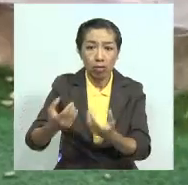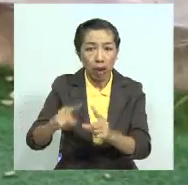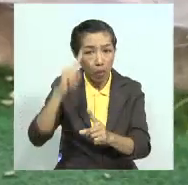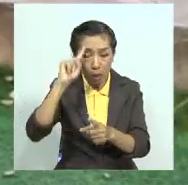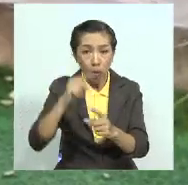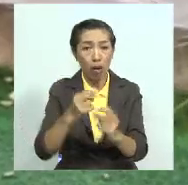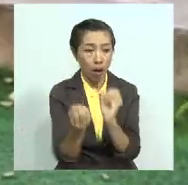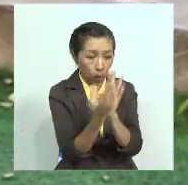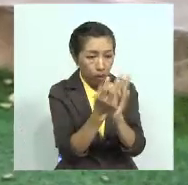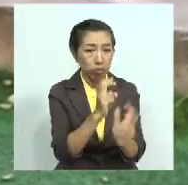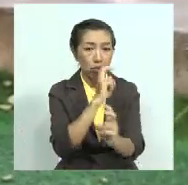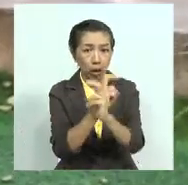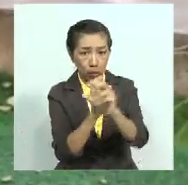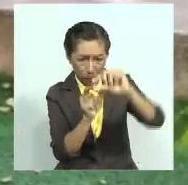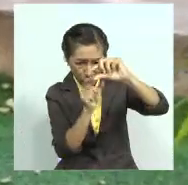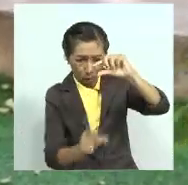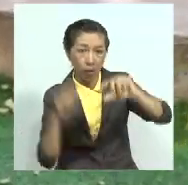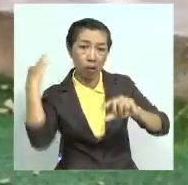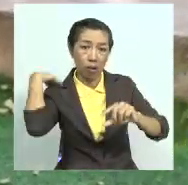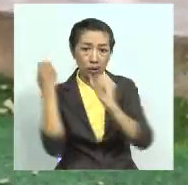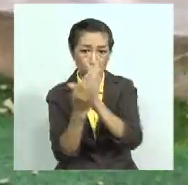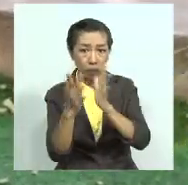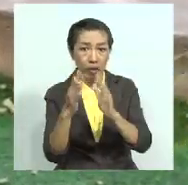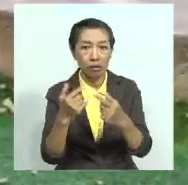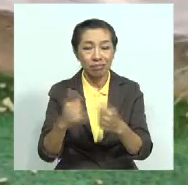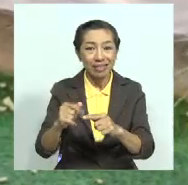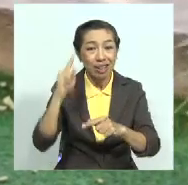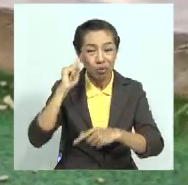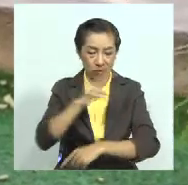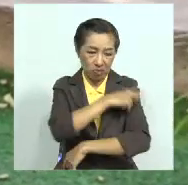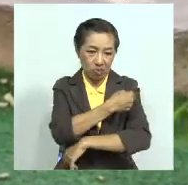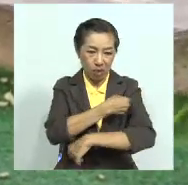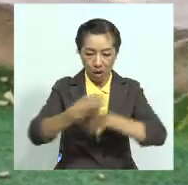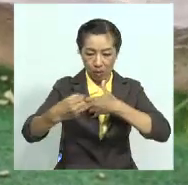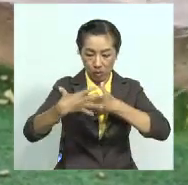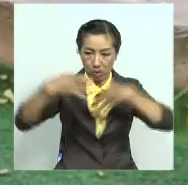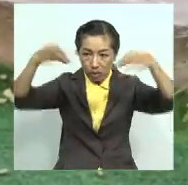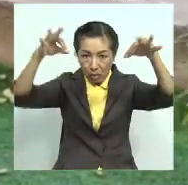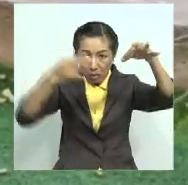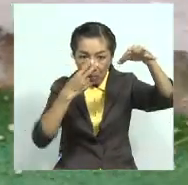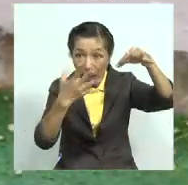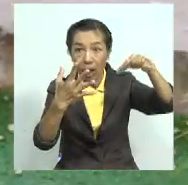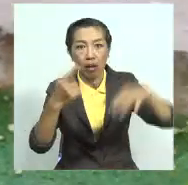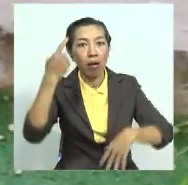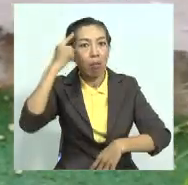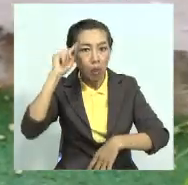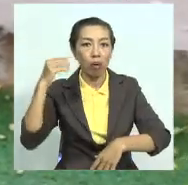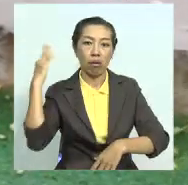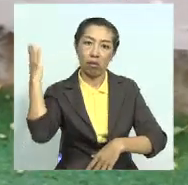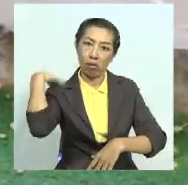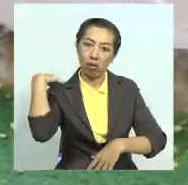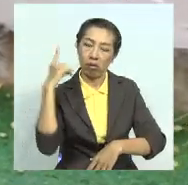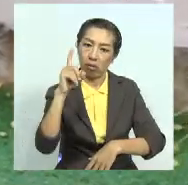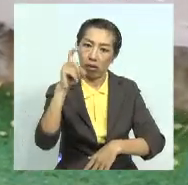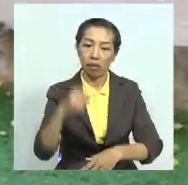ระดูกหลังงอขนาดนี้ถ้าไม่ไข้รอบนี้ก็คือไม่รู้เลยอะค่ะว่าหลังลูกแย่ขนาดนี้แล้วเรื่องนี้อาจ